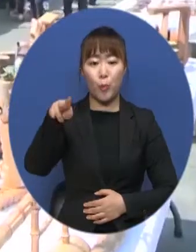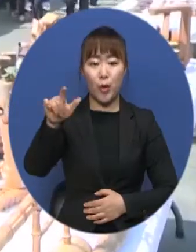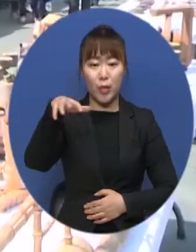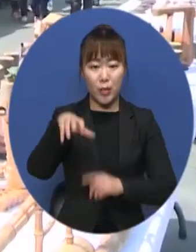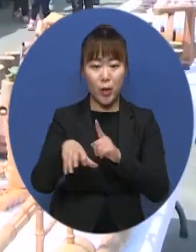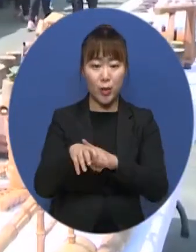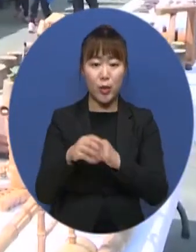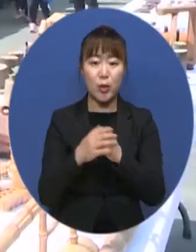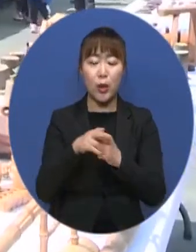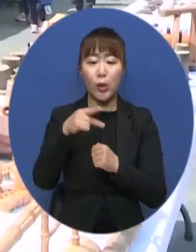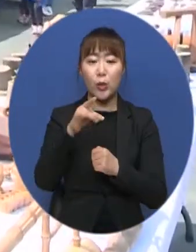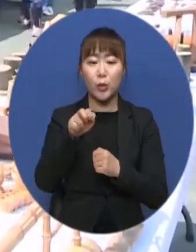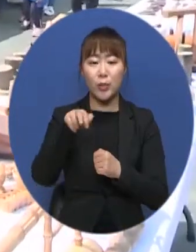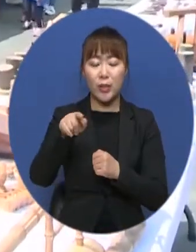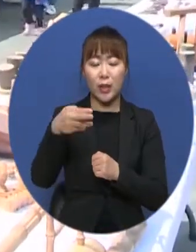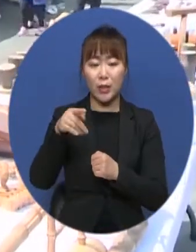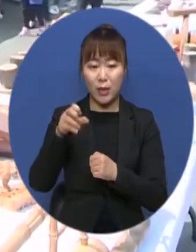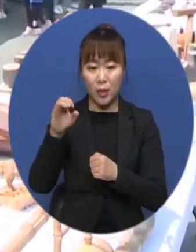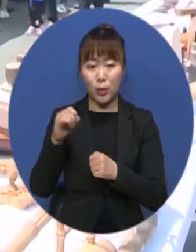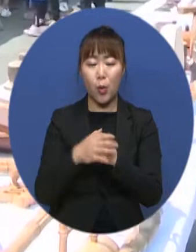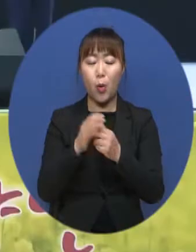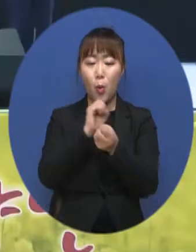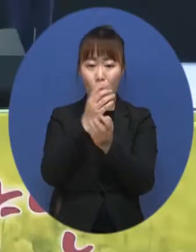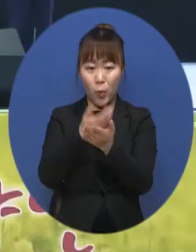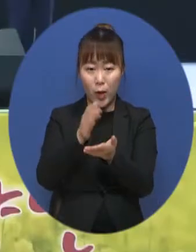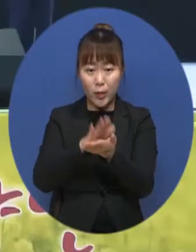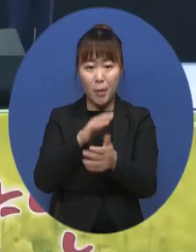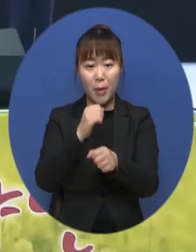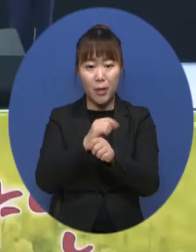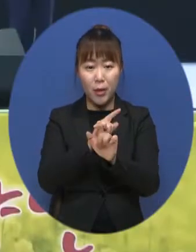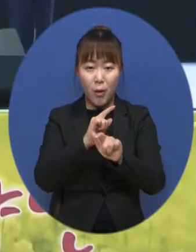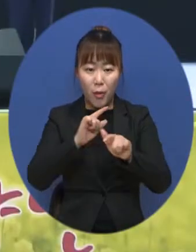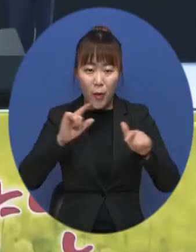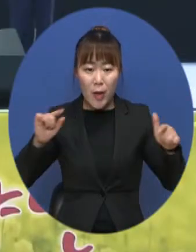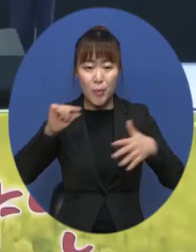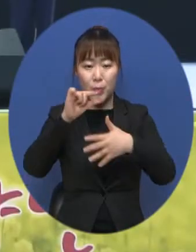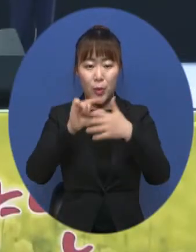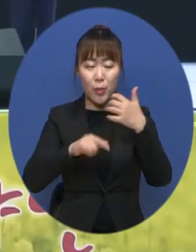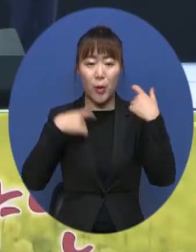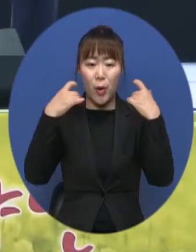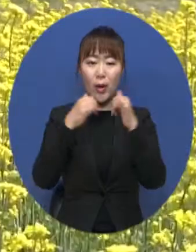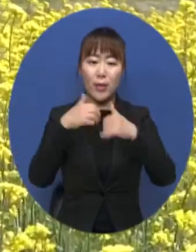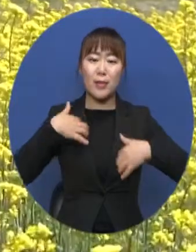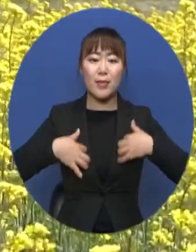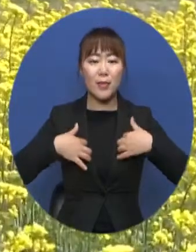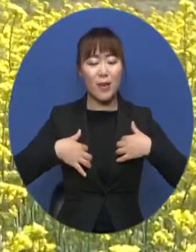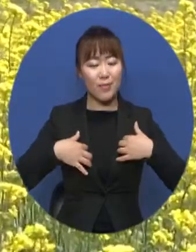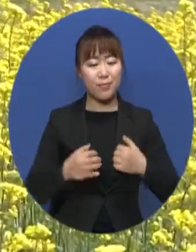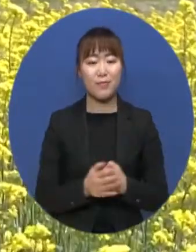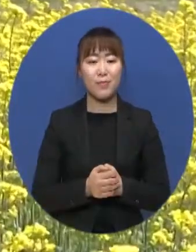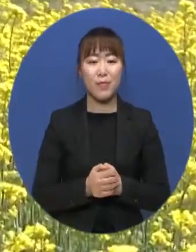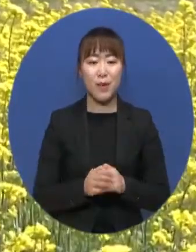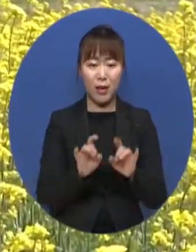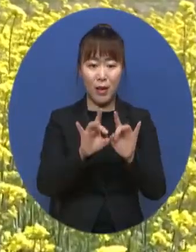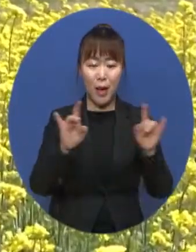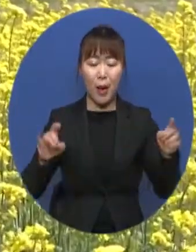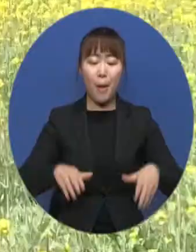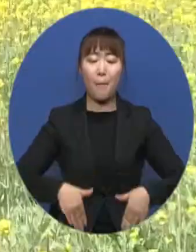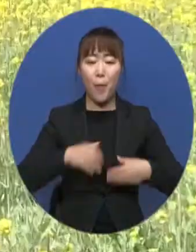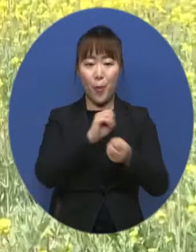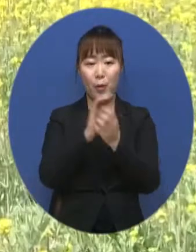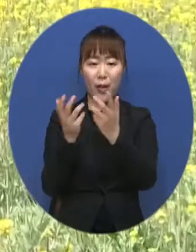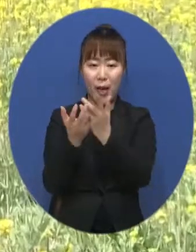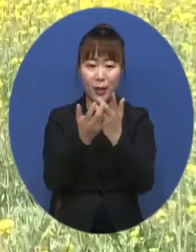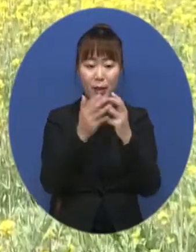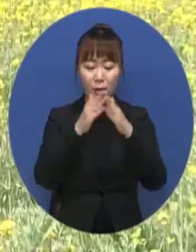만들기, 유채꽃 화전 만들기 등의 다양한 프로그램으로 관광객을 즐겁게 했습니다. 각양각색의 봄꽃으로